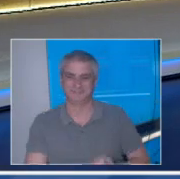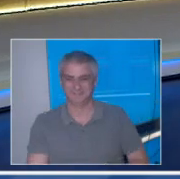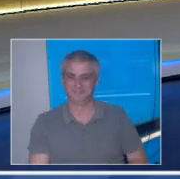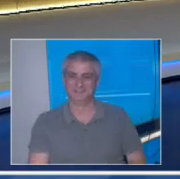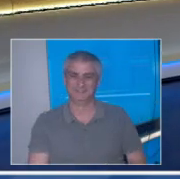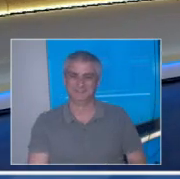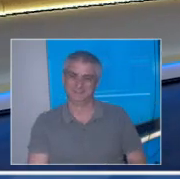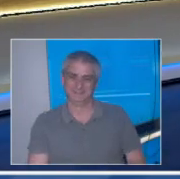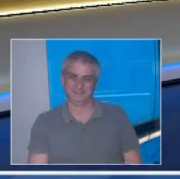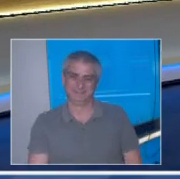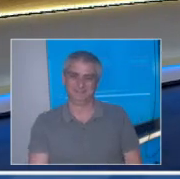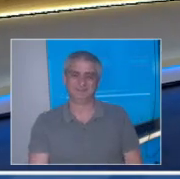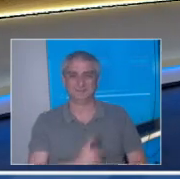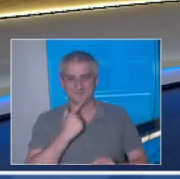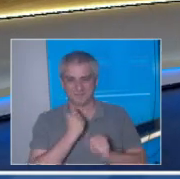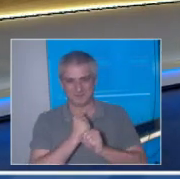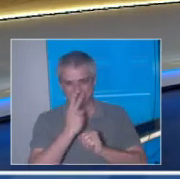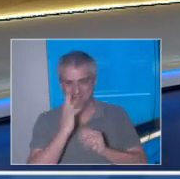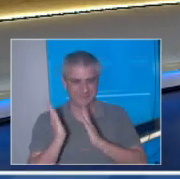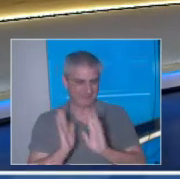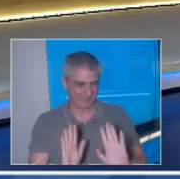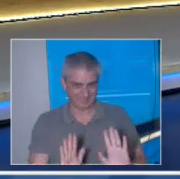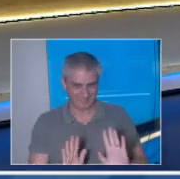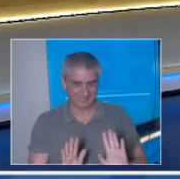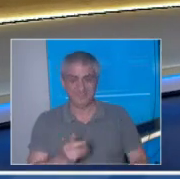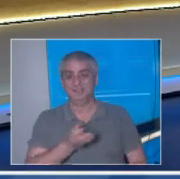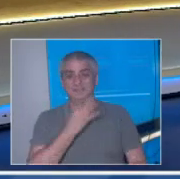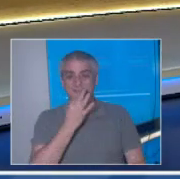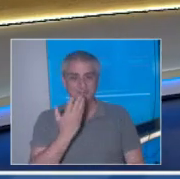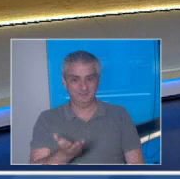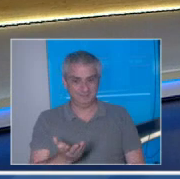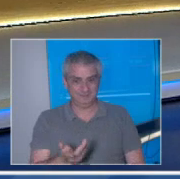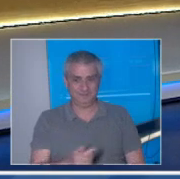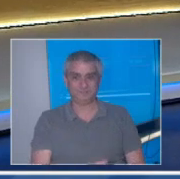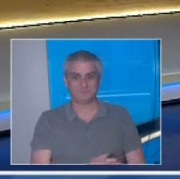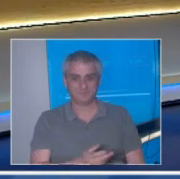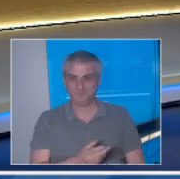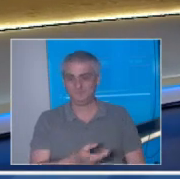תראו, בואו נעשה רגע לעשות סדר, מה שנקרא. הנאום